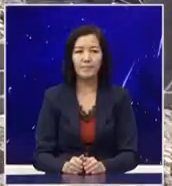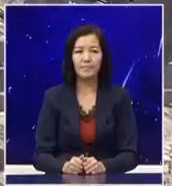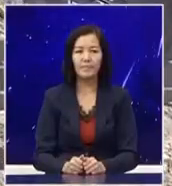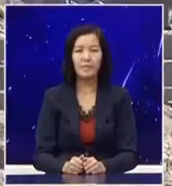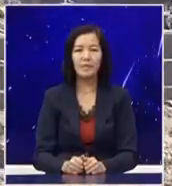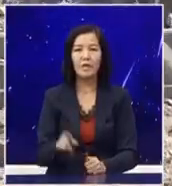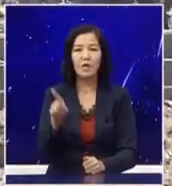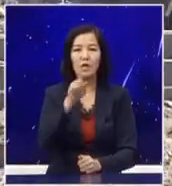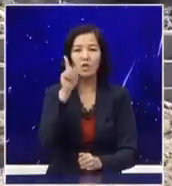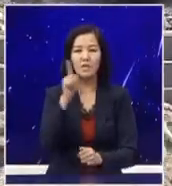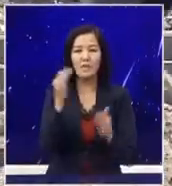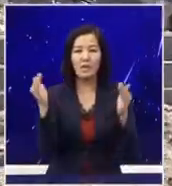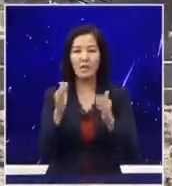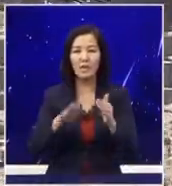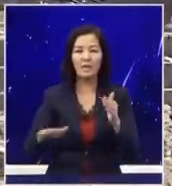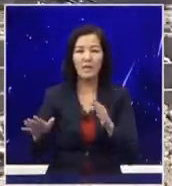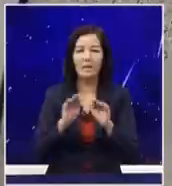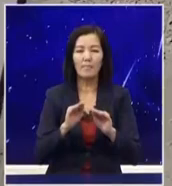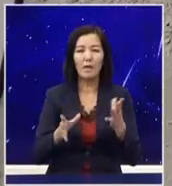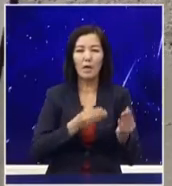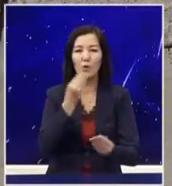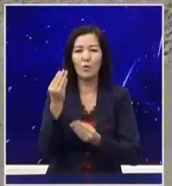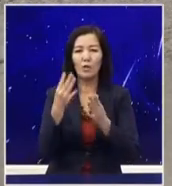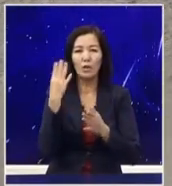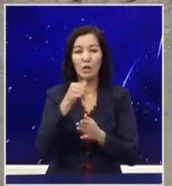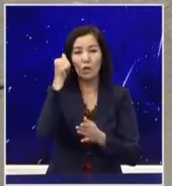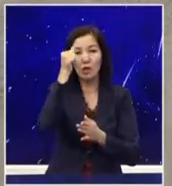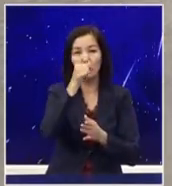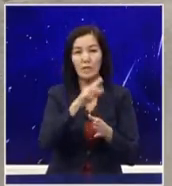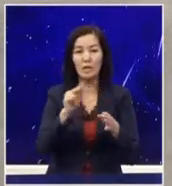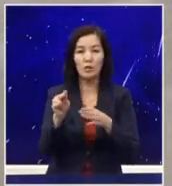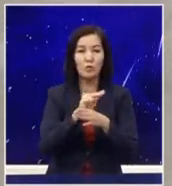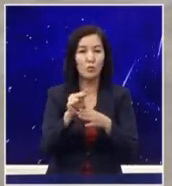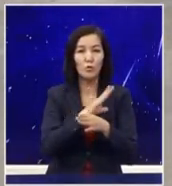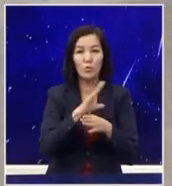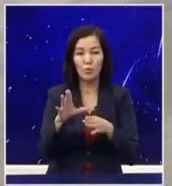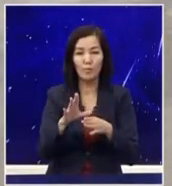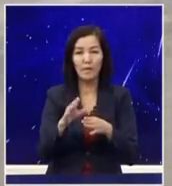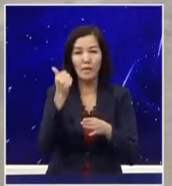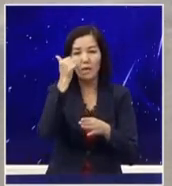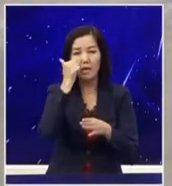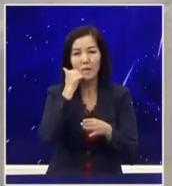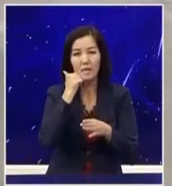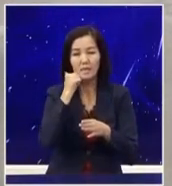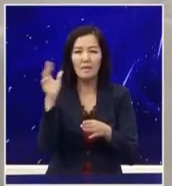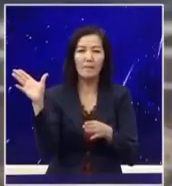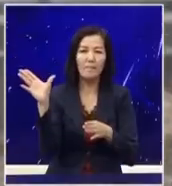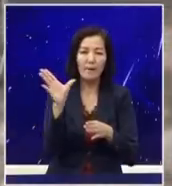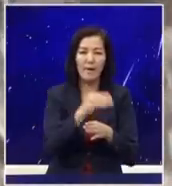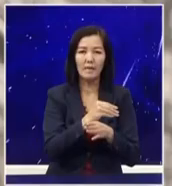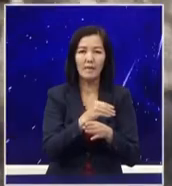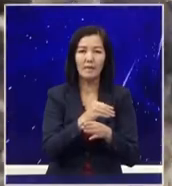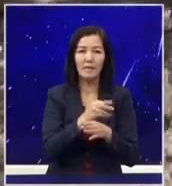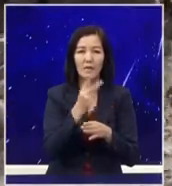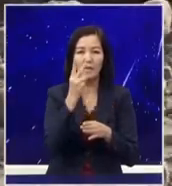Жасар шағын аудандағы мына балалар ойын алаңы соңғы 40 жылдан бері күрделі жөндеу көрмеген. Тұрғындар ескі әткеншек Сырғанақтан басқа еш